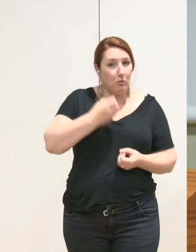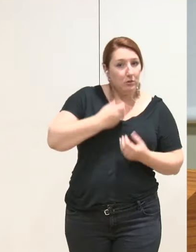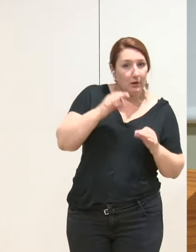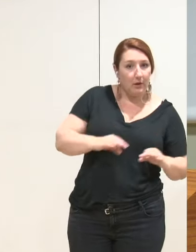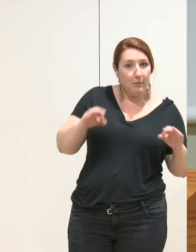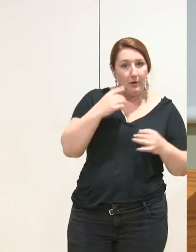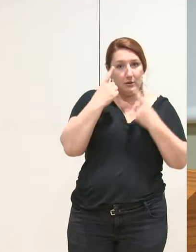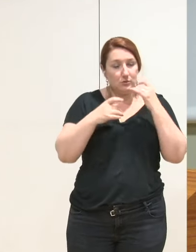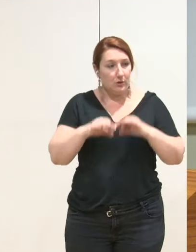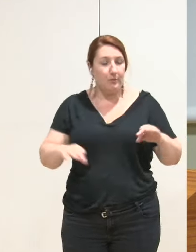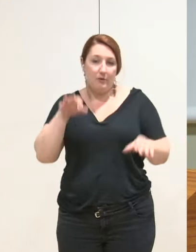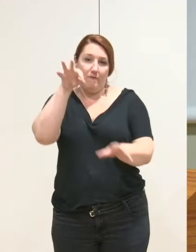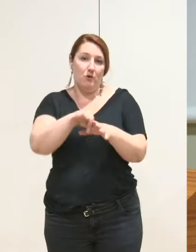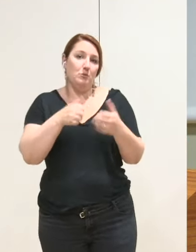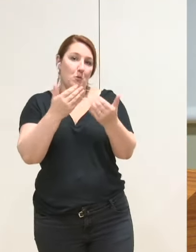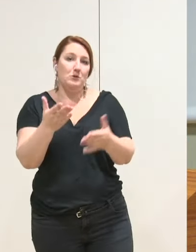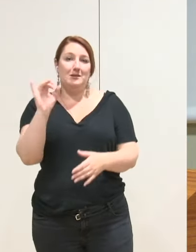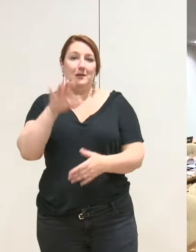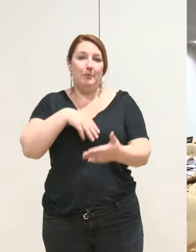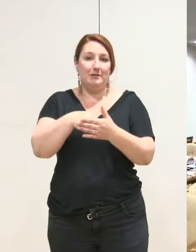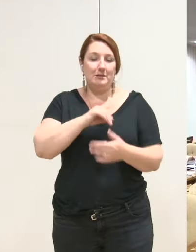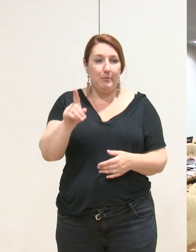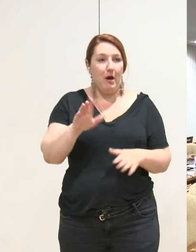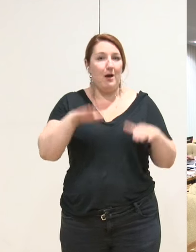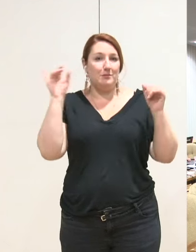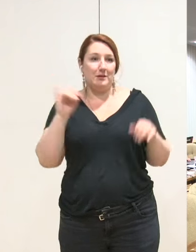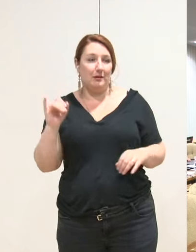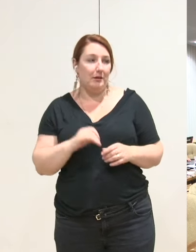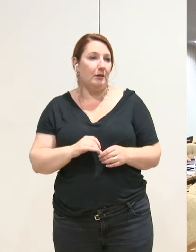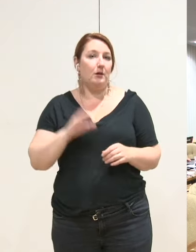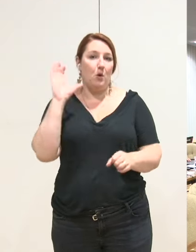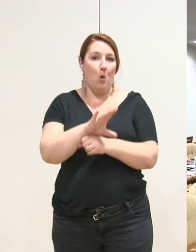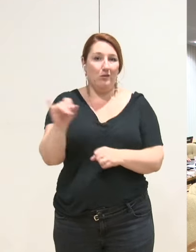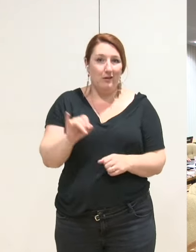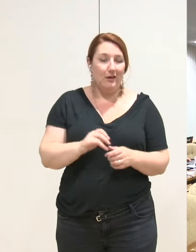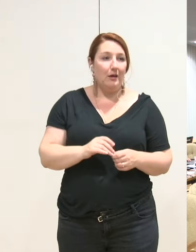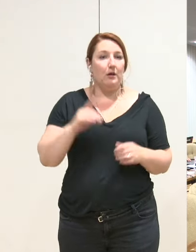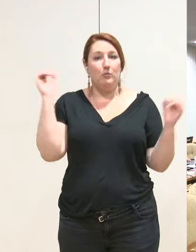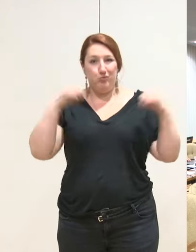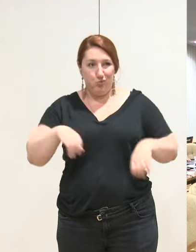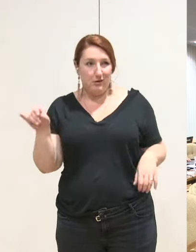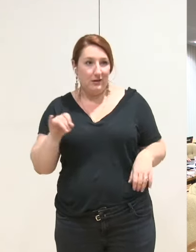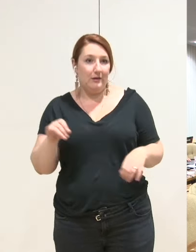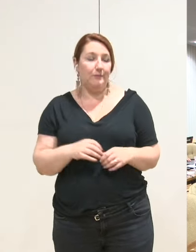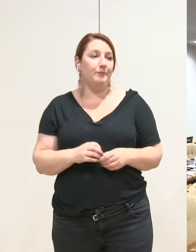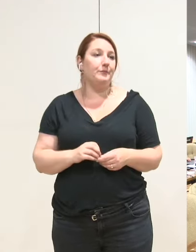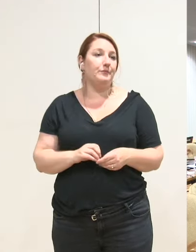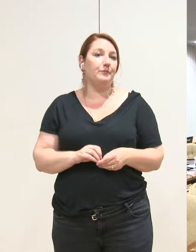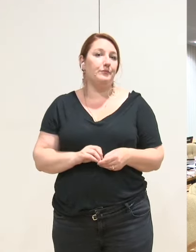de question je mets au voix qui prend pas part au vote qui s'abstient qui est contre qui est